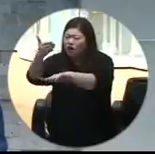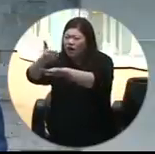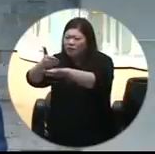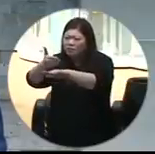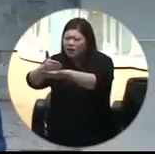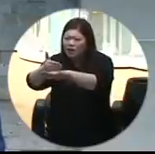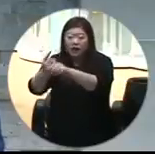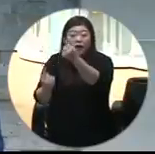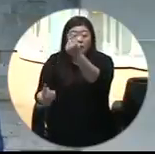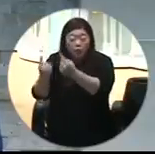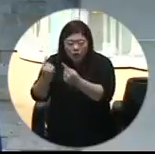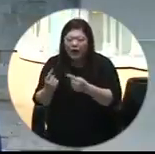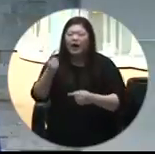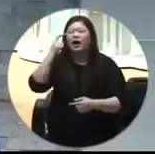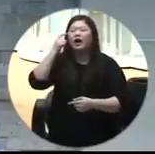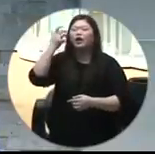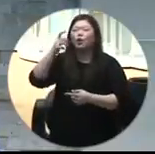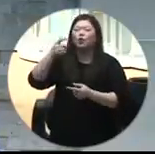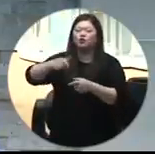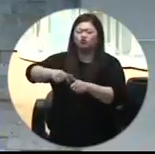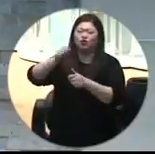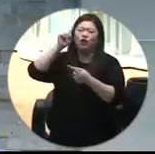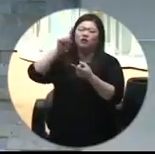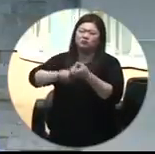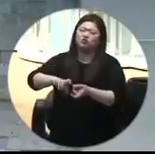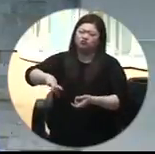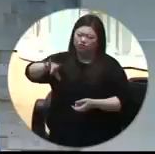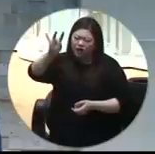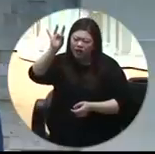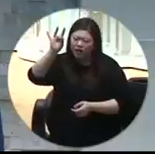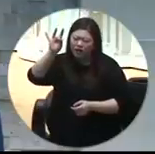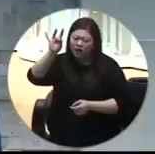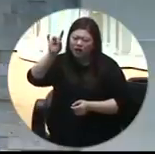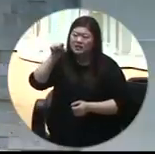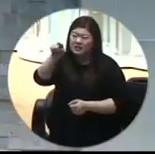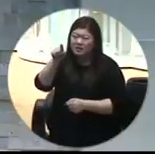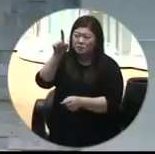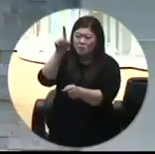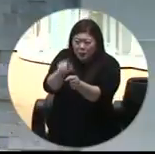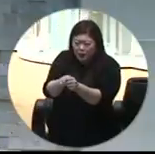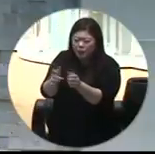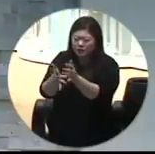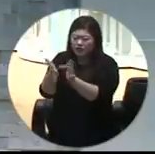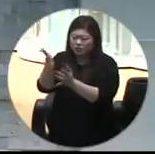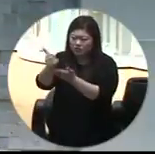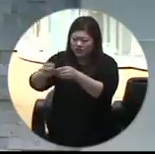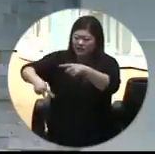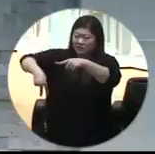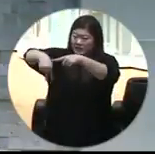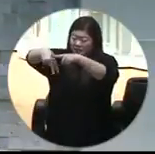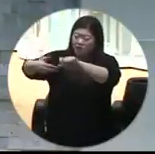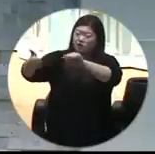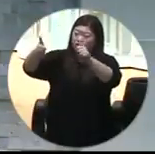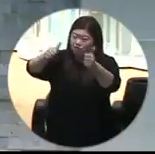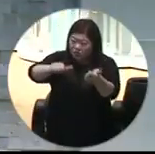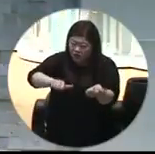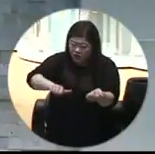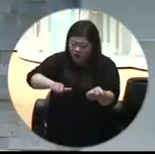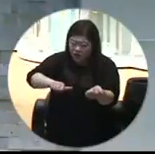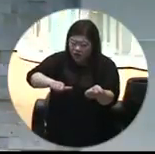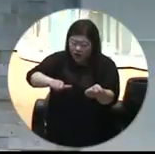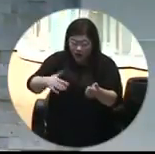귀하게 여기시면서 고난받고 십자가 지기까지 그렇게 생명 살리는